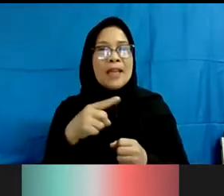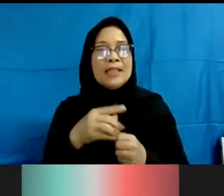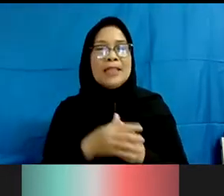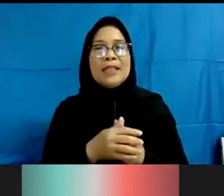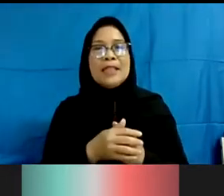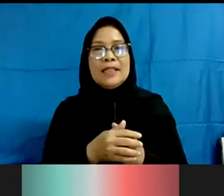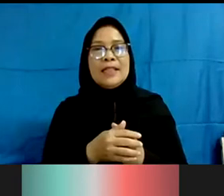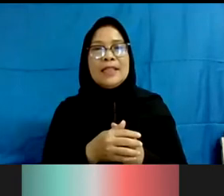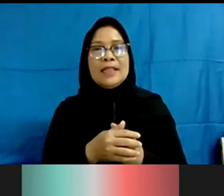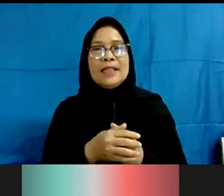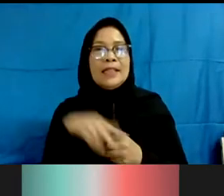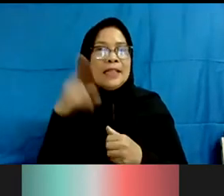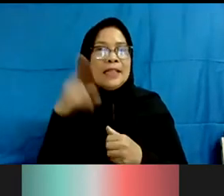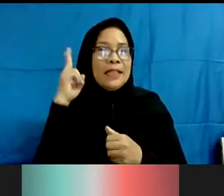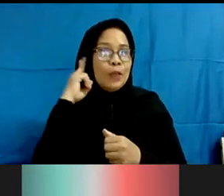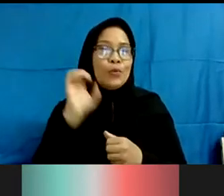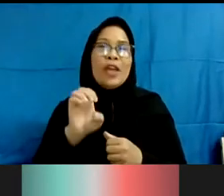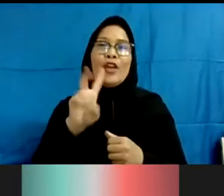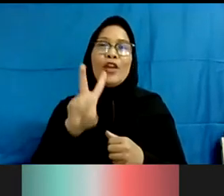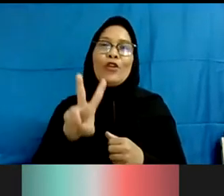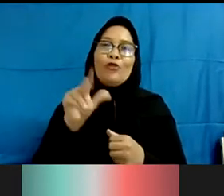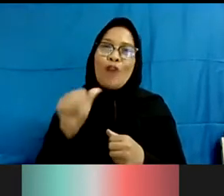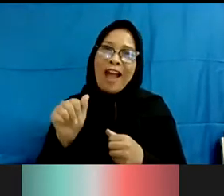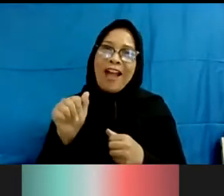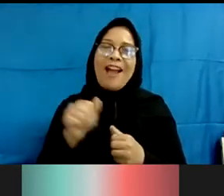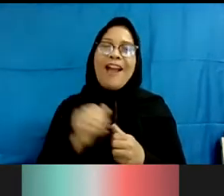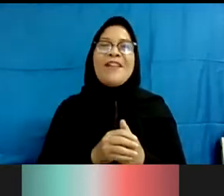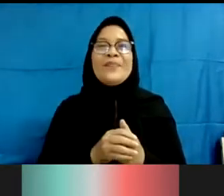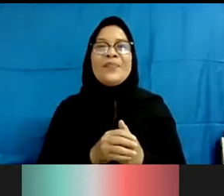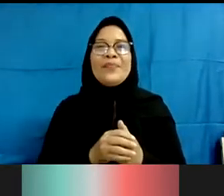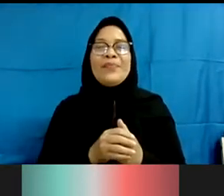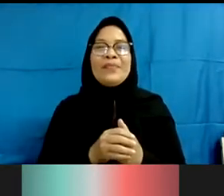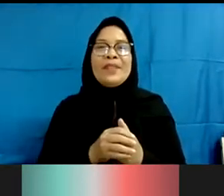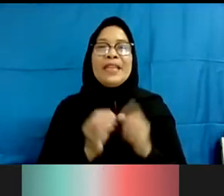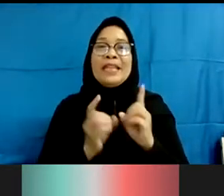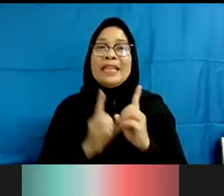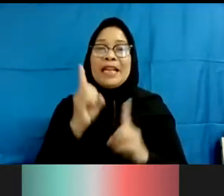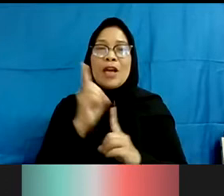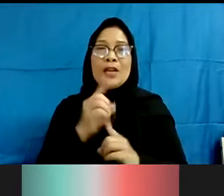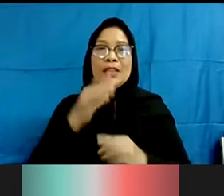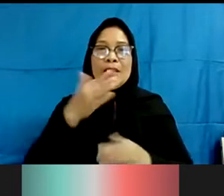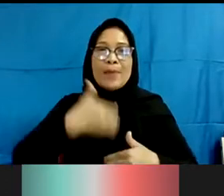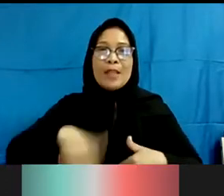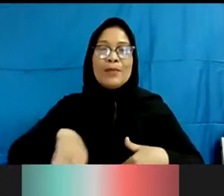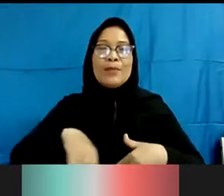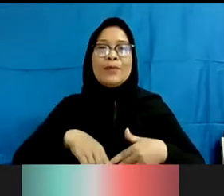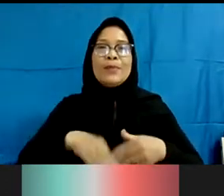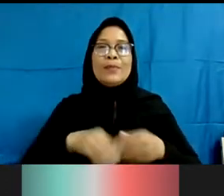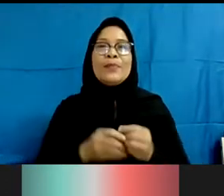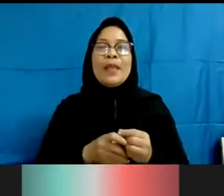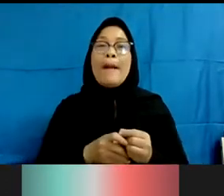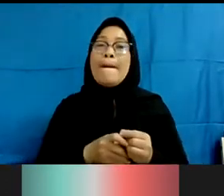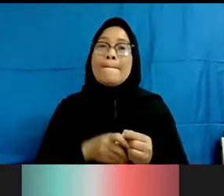dari Ibu Eva Rahmi Kasim. Beliau yang lahir di Batu Sangkar ini mengemban pendidikan